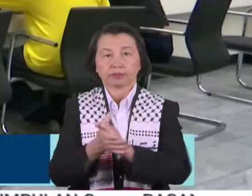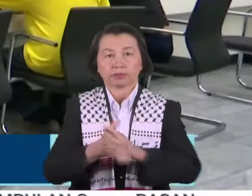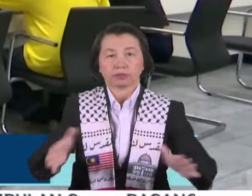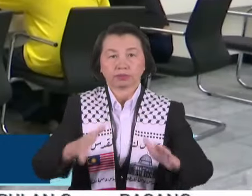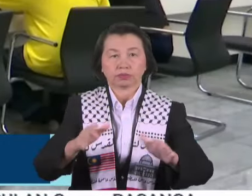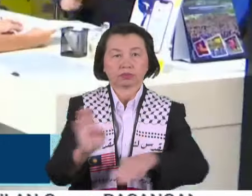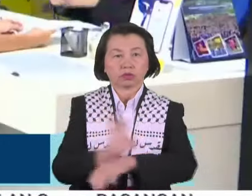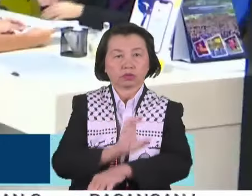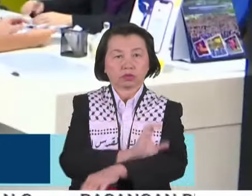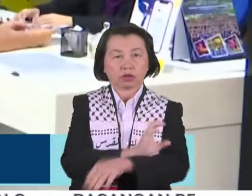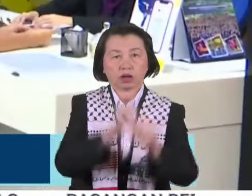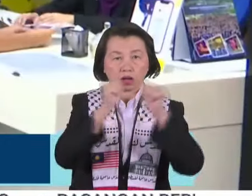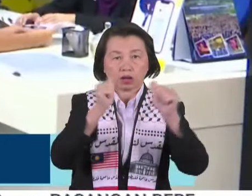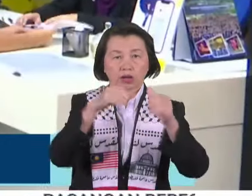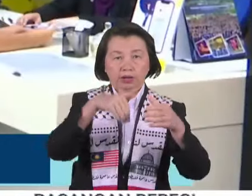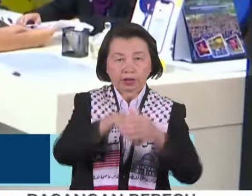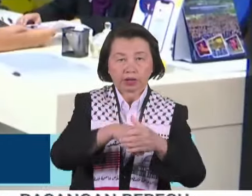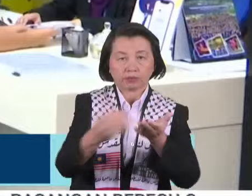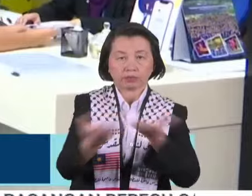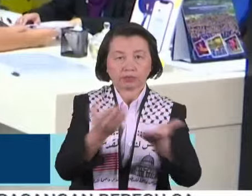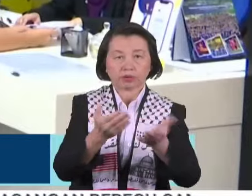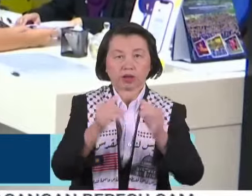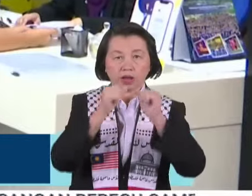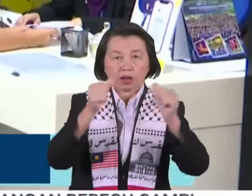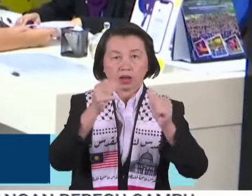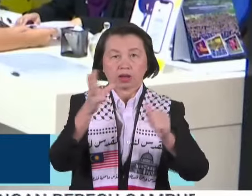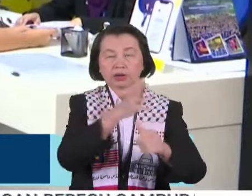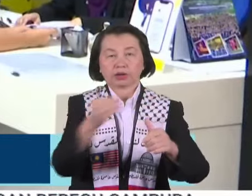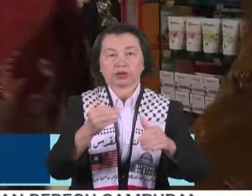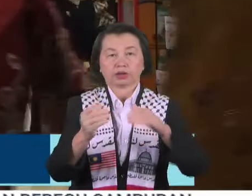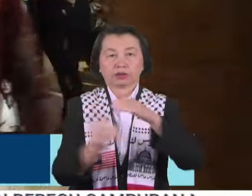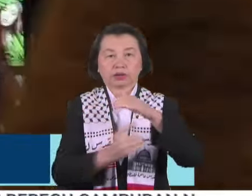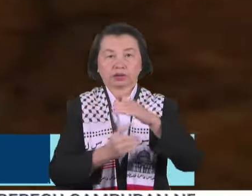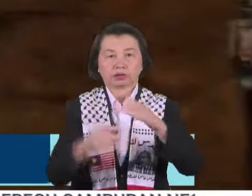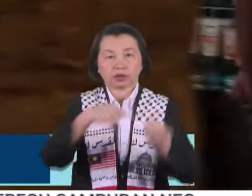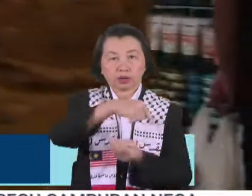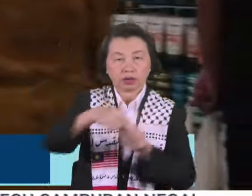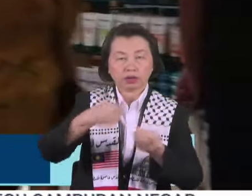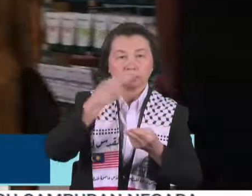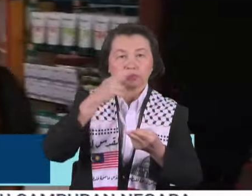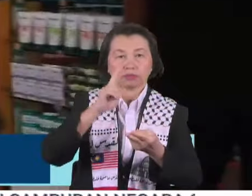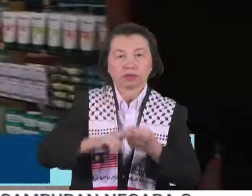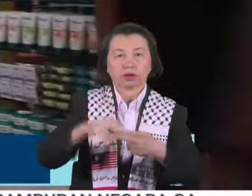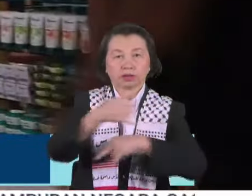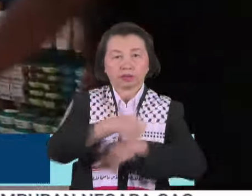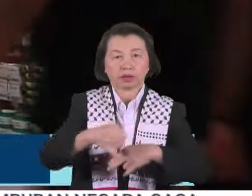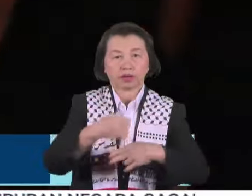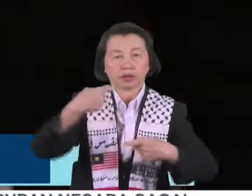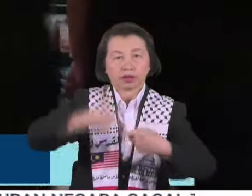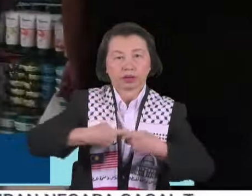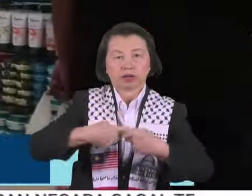awam dan dalam perkhidmatan awam serta dasar pekeliling dan garis panduan berkaitan